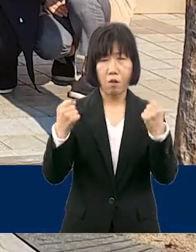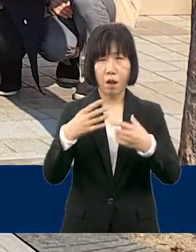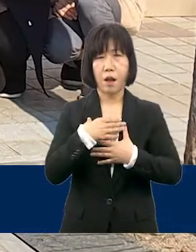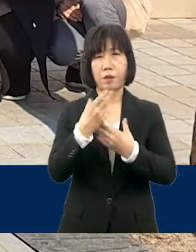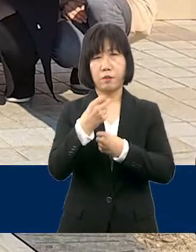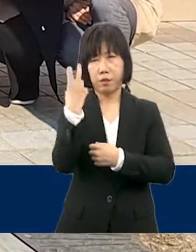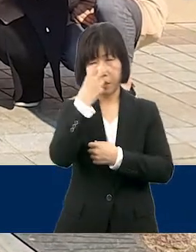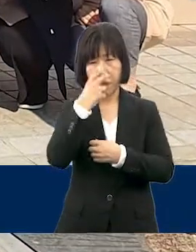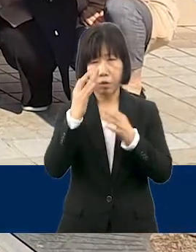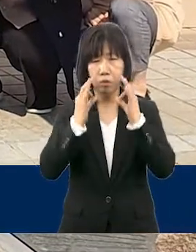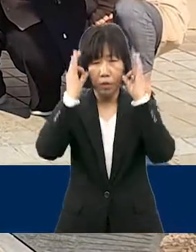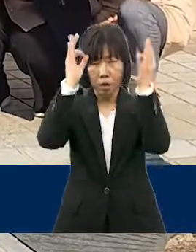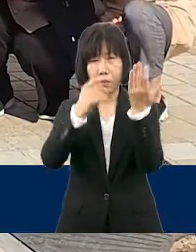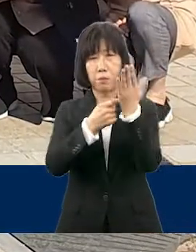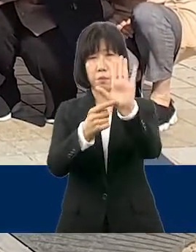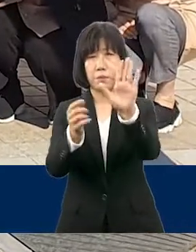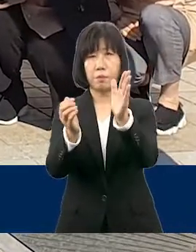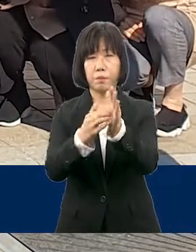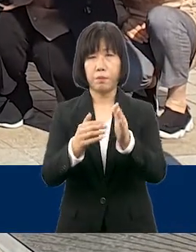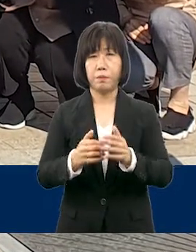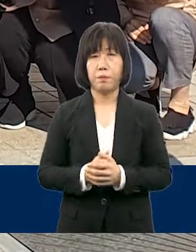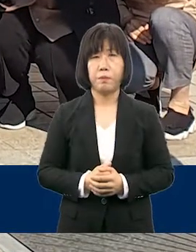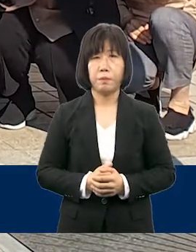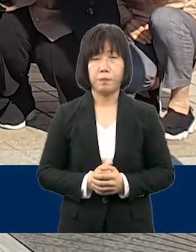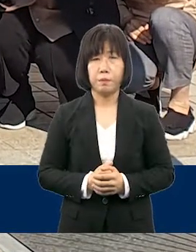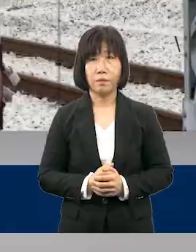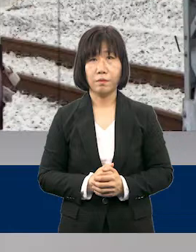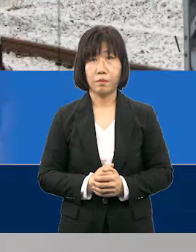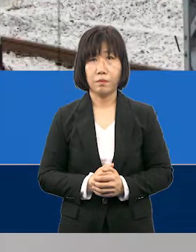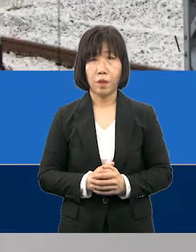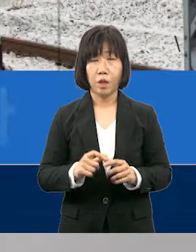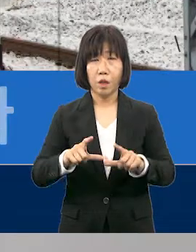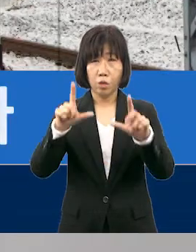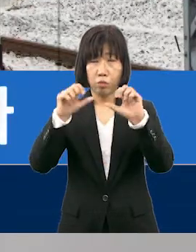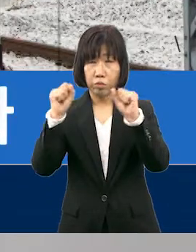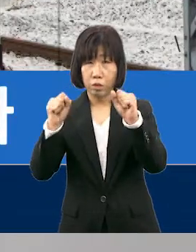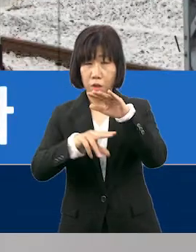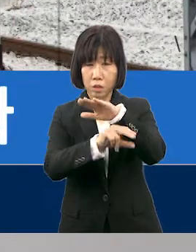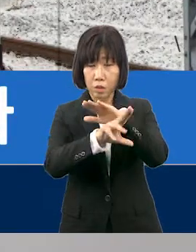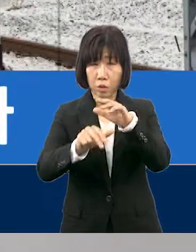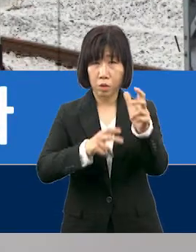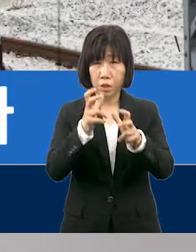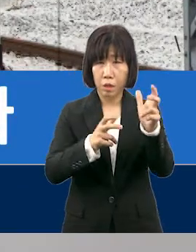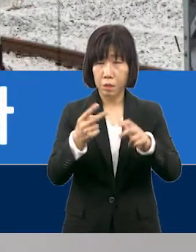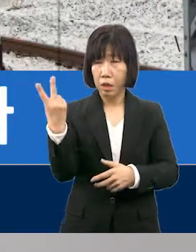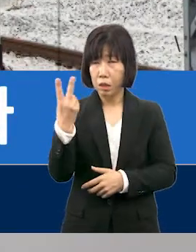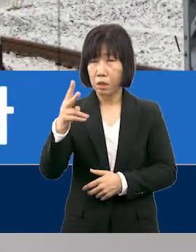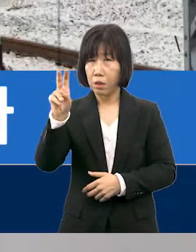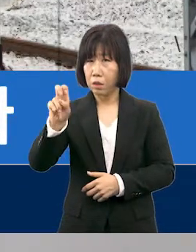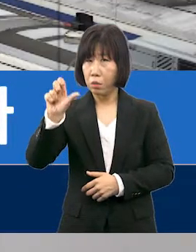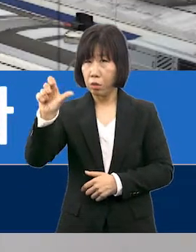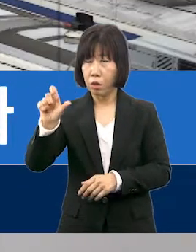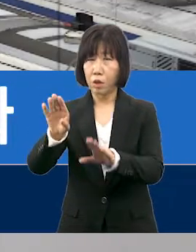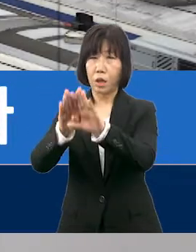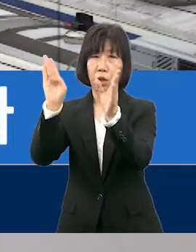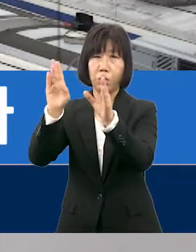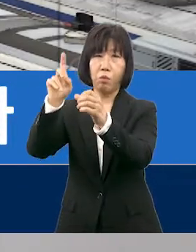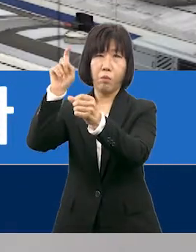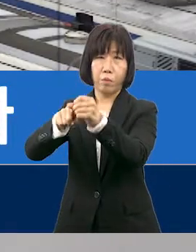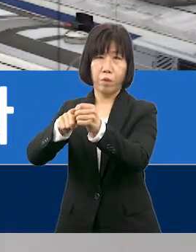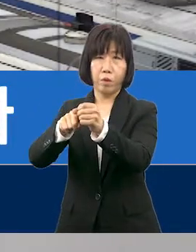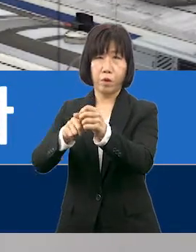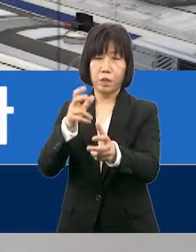위해 최선을 다하겠다 고 밝혔습니다 동북 썬 도시철도 사업 이 2025년 개통을 목표로